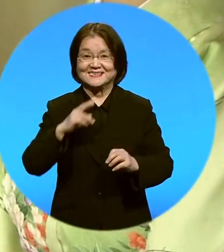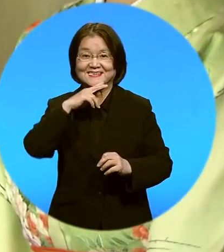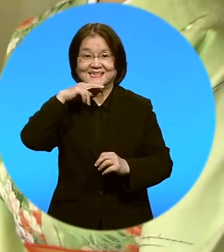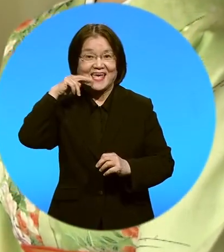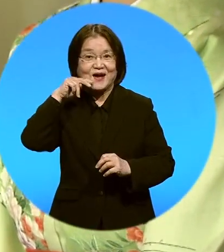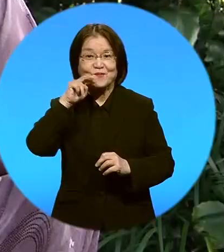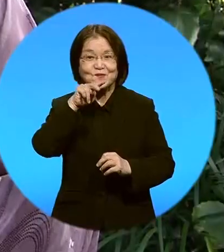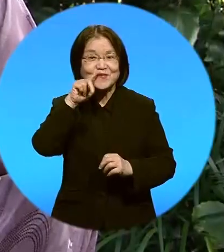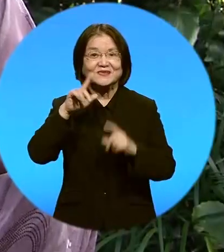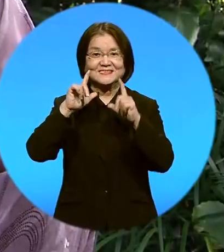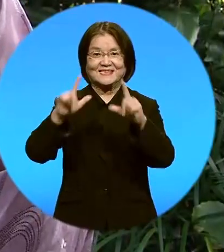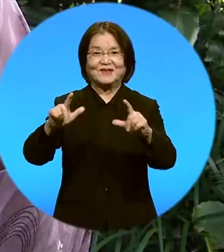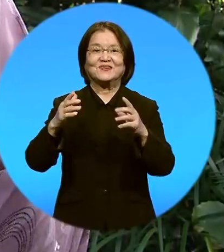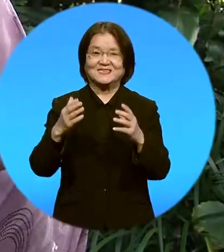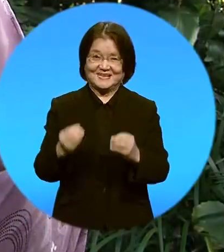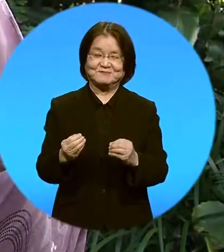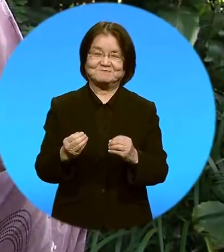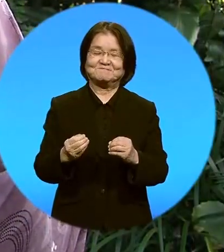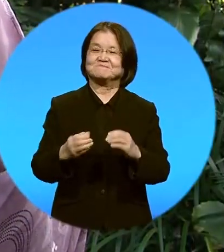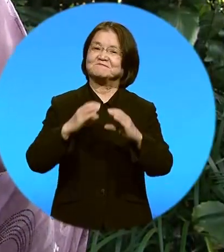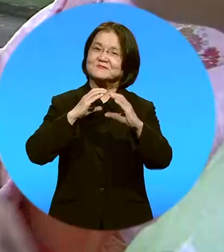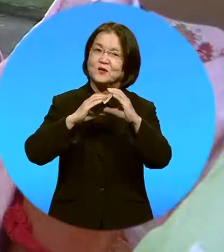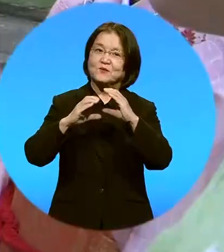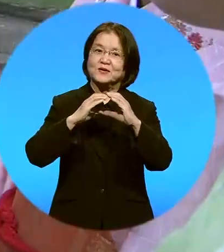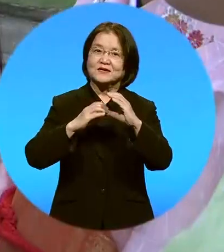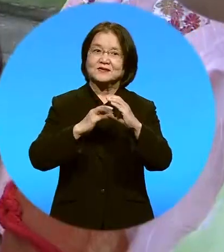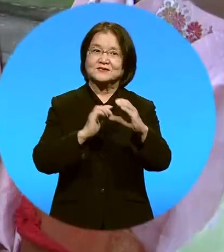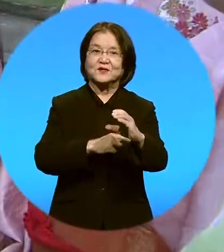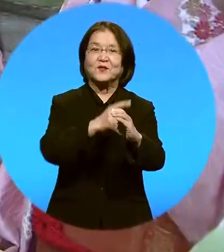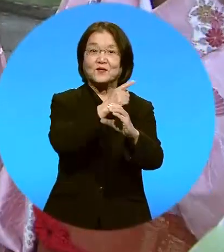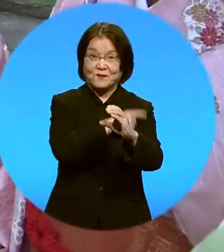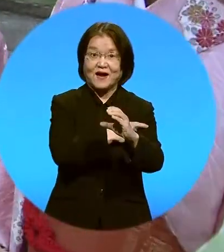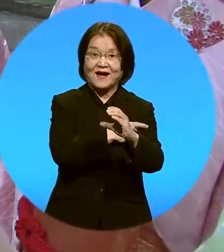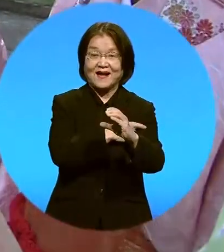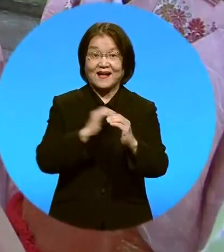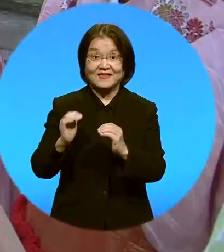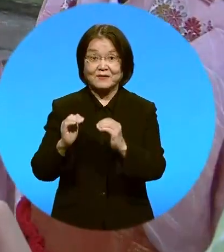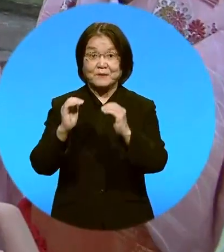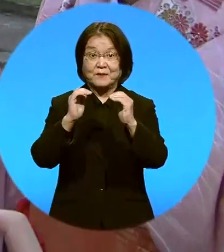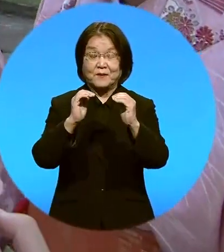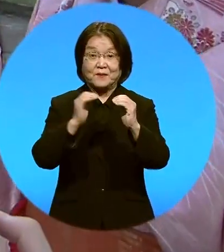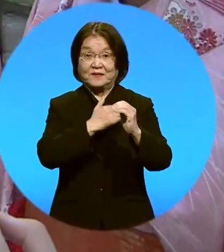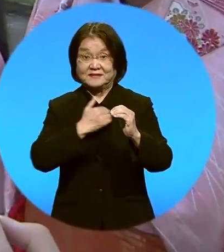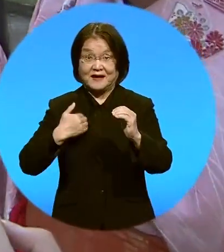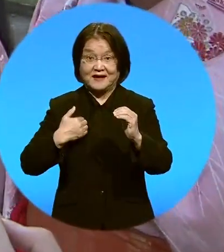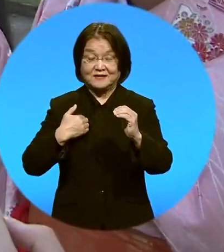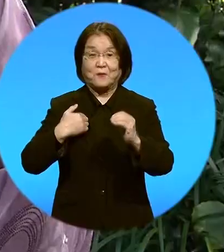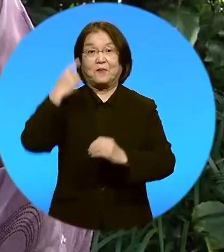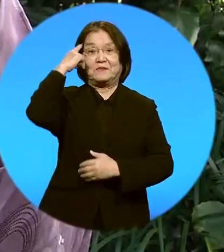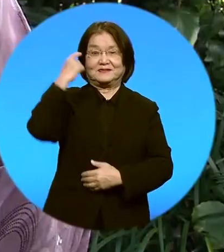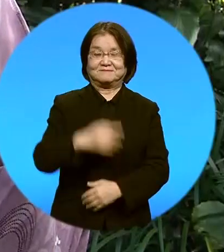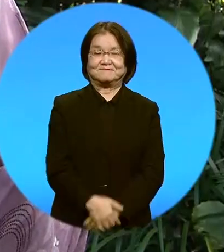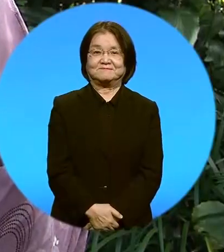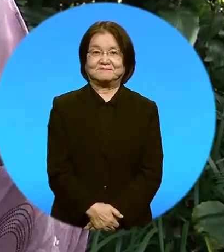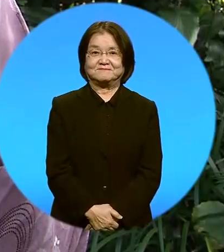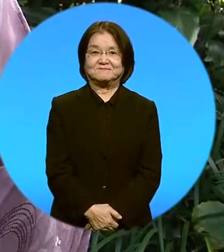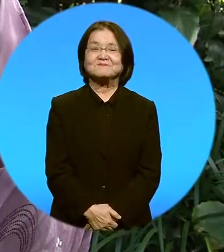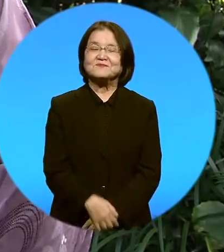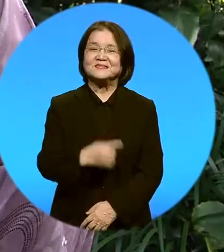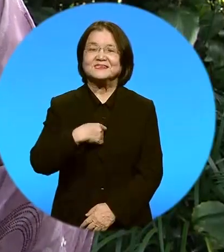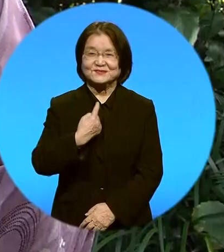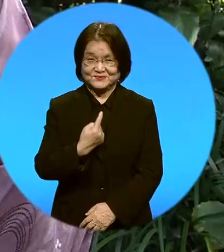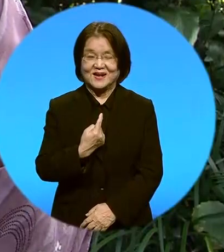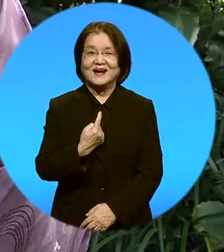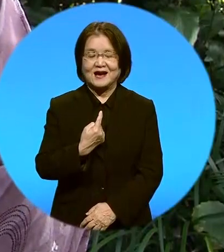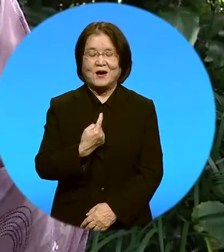ました。 コミュニケーション力を高めることができたと思います。あと自分はこ